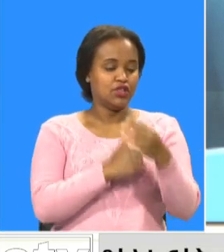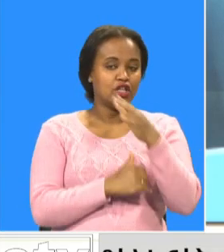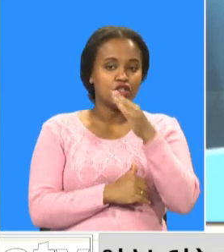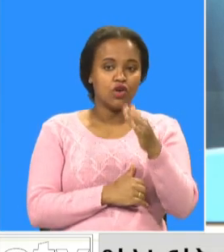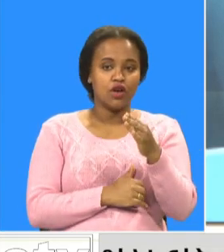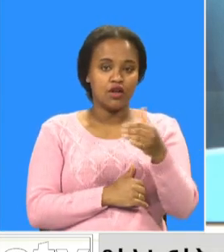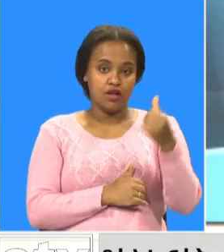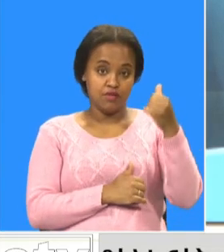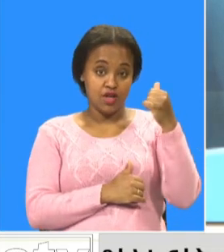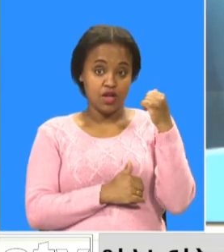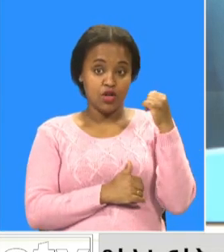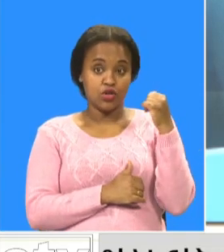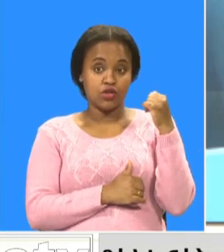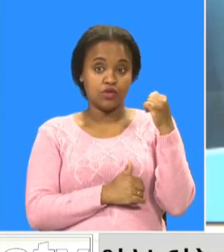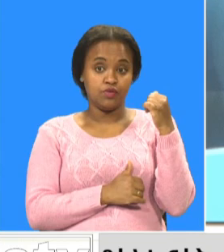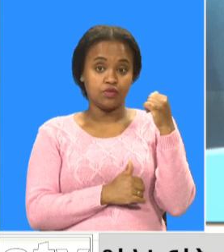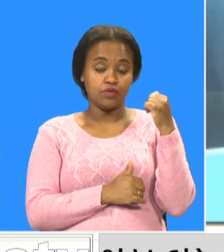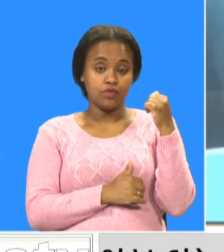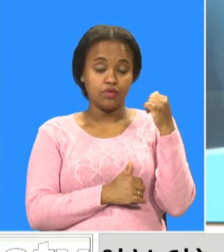ባይዘ ከሌሎች